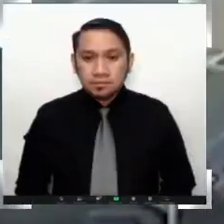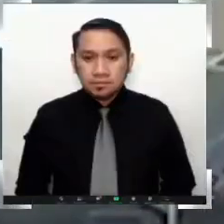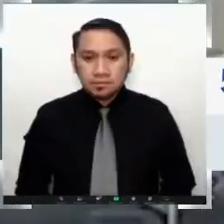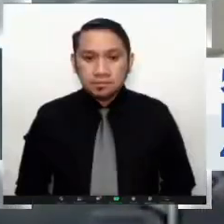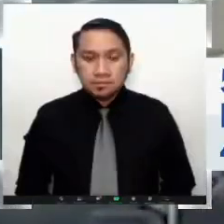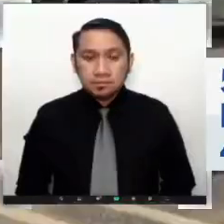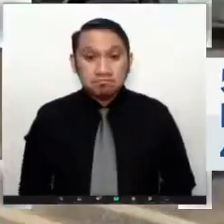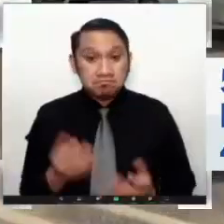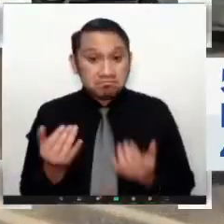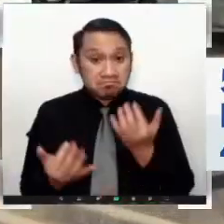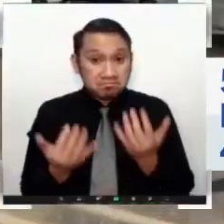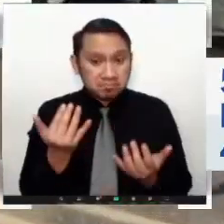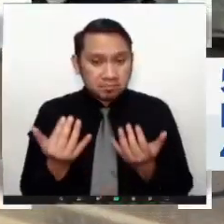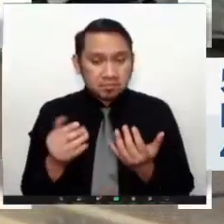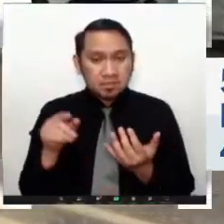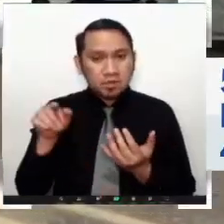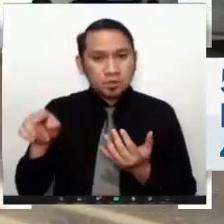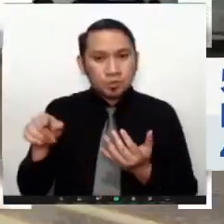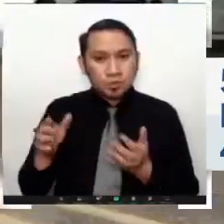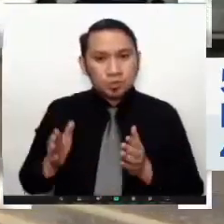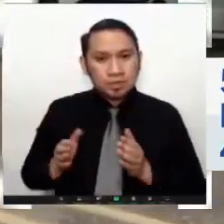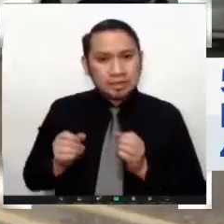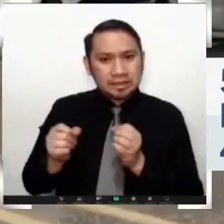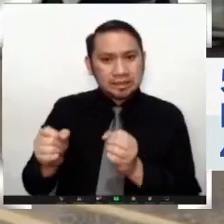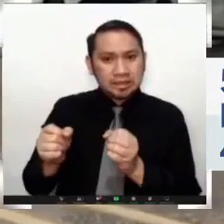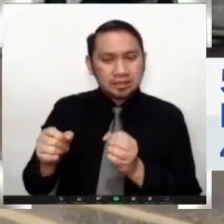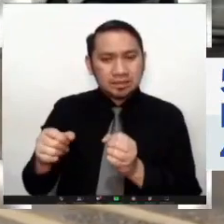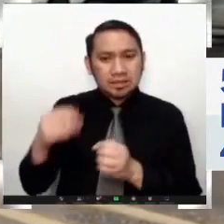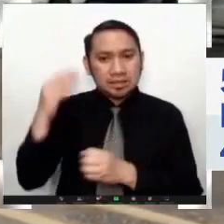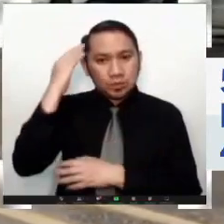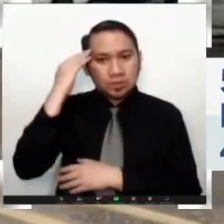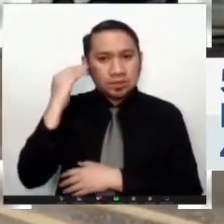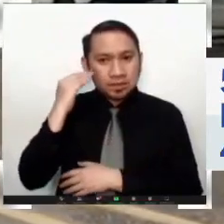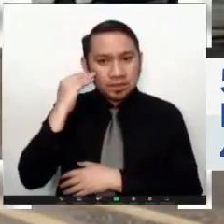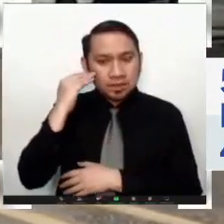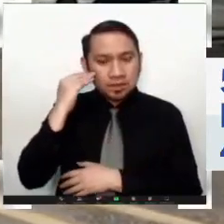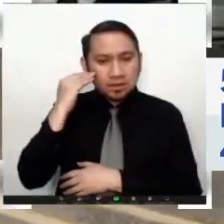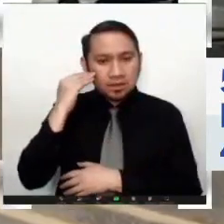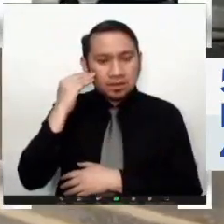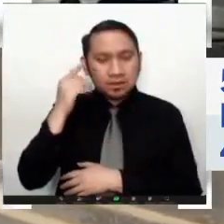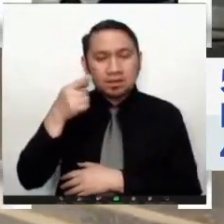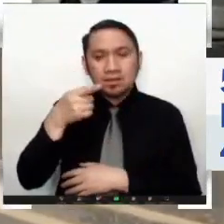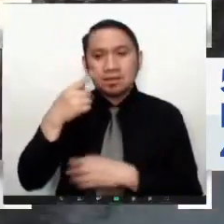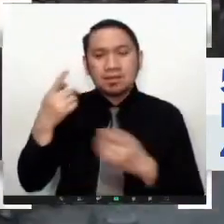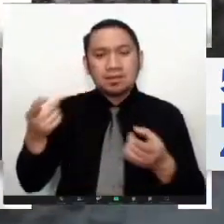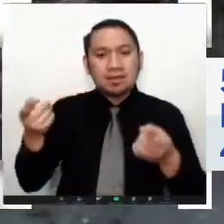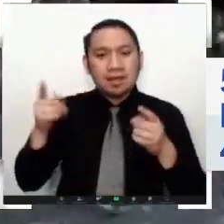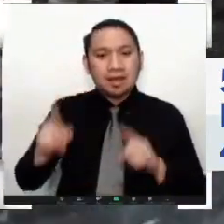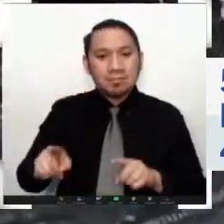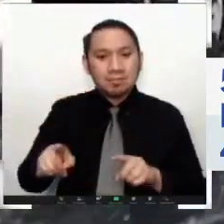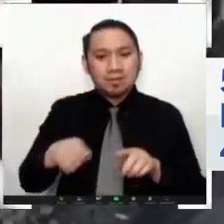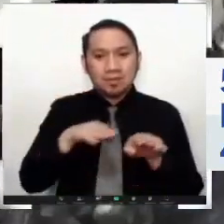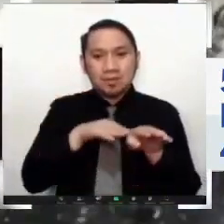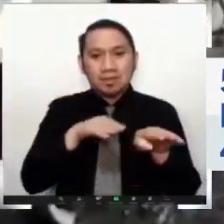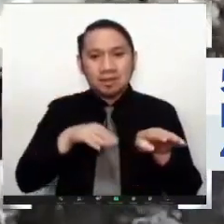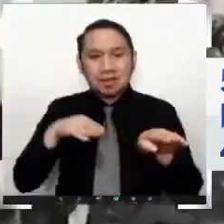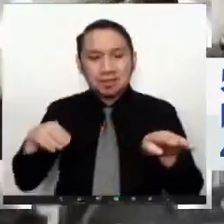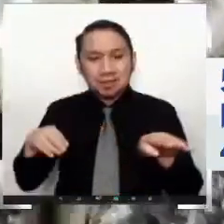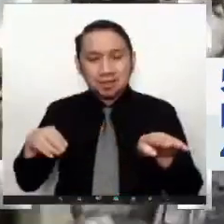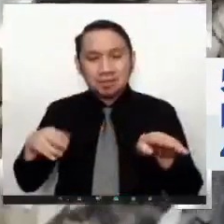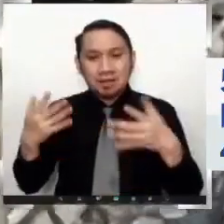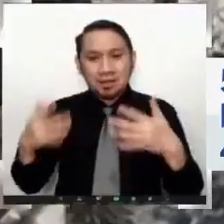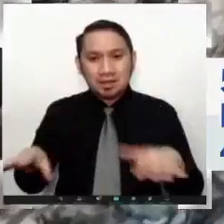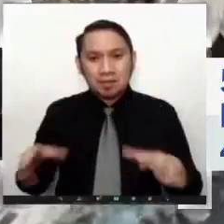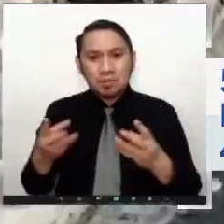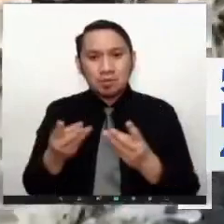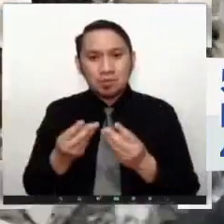Nagkasunog sa isang pangunang expressway sa South Korea. Nangyari yan sa gitna pamandi ng traffic buildup. Matapos maapula ang apoy, kita ang